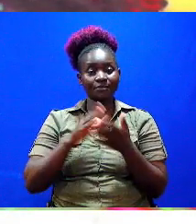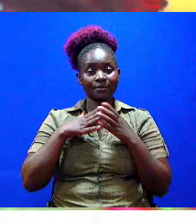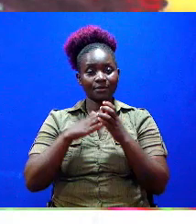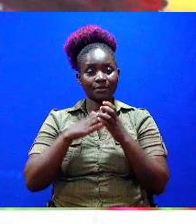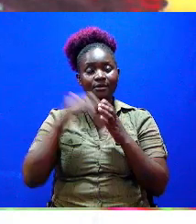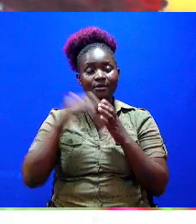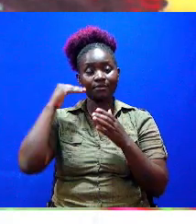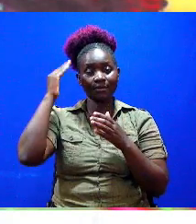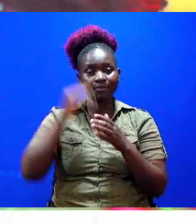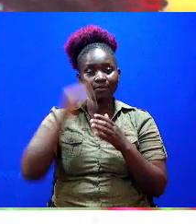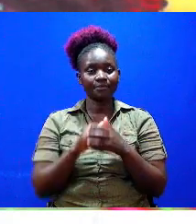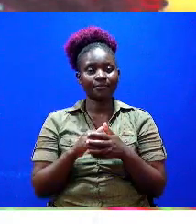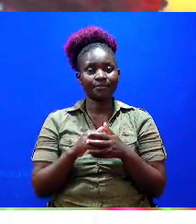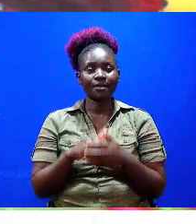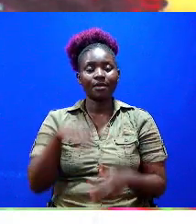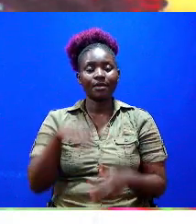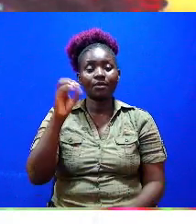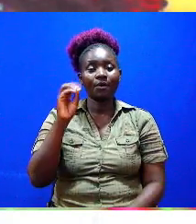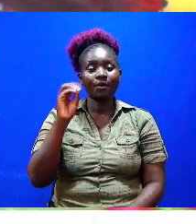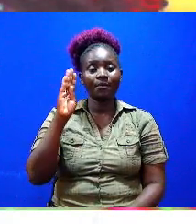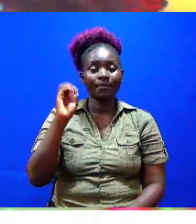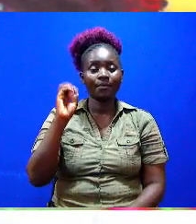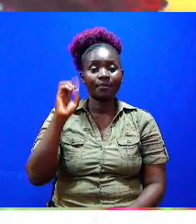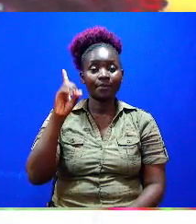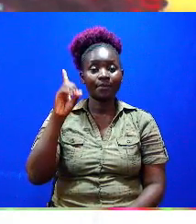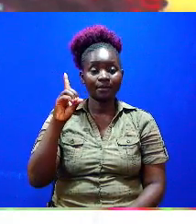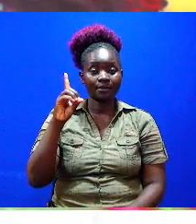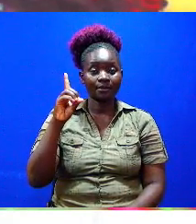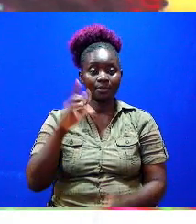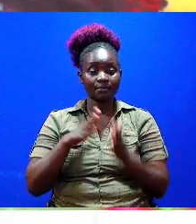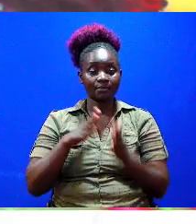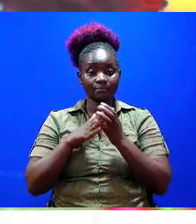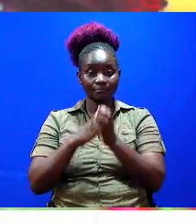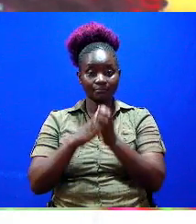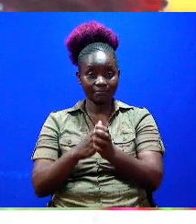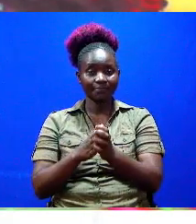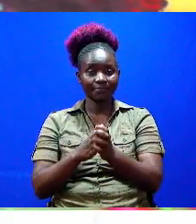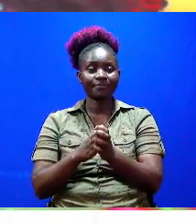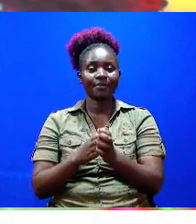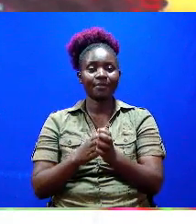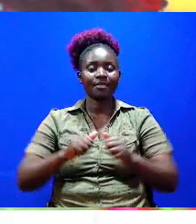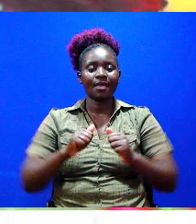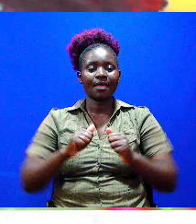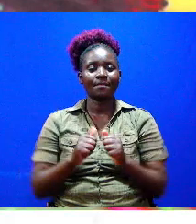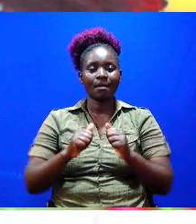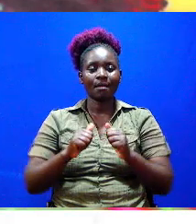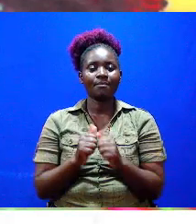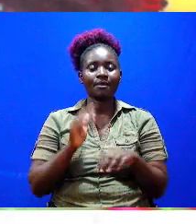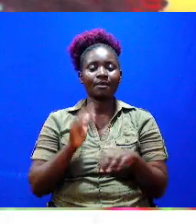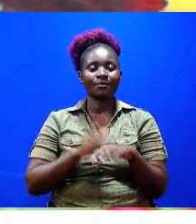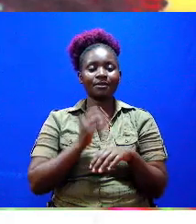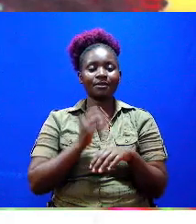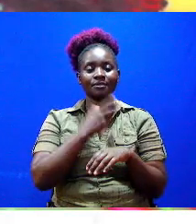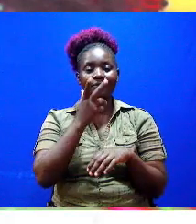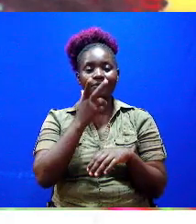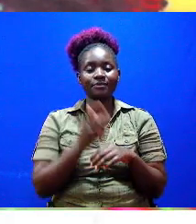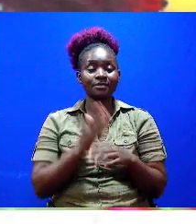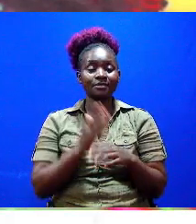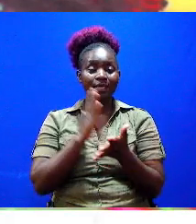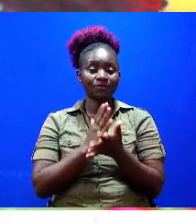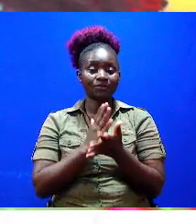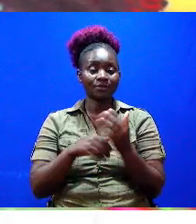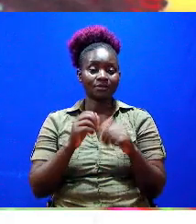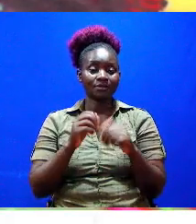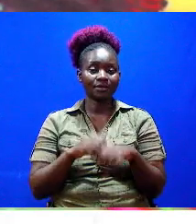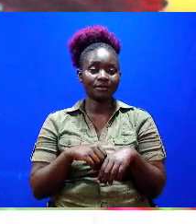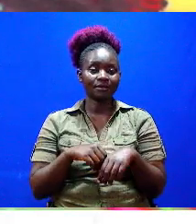eyo abed Anyara kobaga kora omojega oyo nabo igokoko kera machibu ama ya anyara kobaga koene kiwase amatemo manene